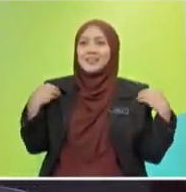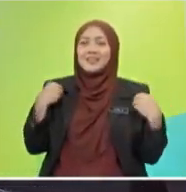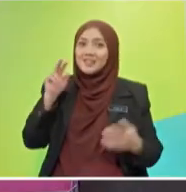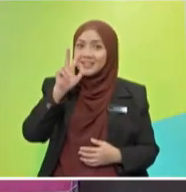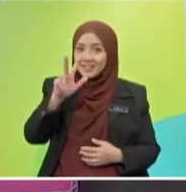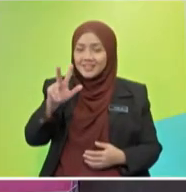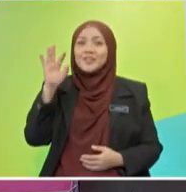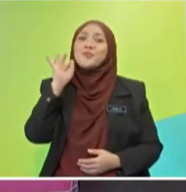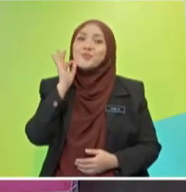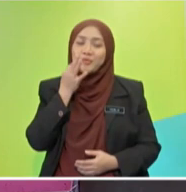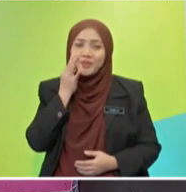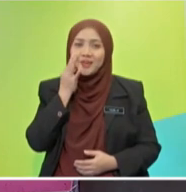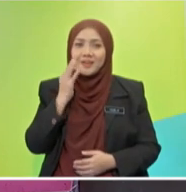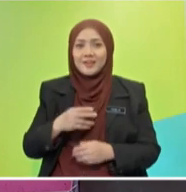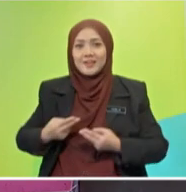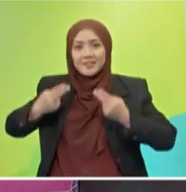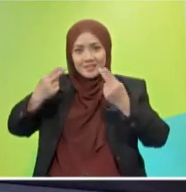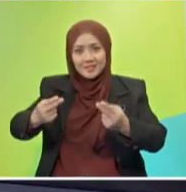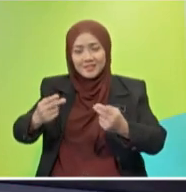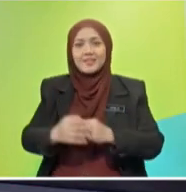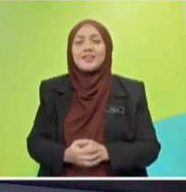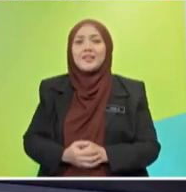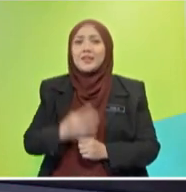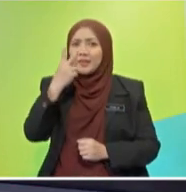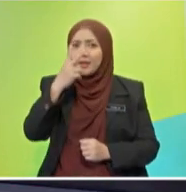kita teruskan soal yang kedua oke